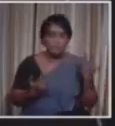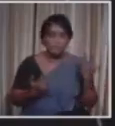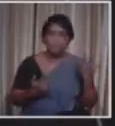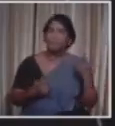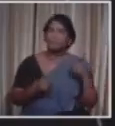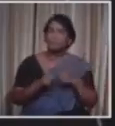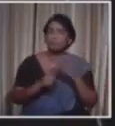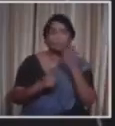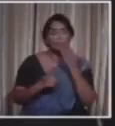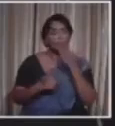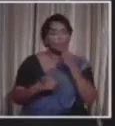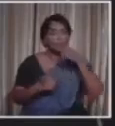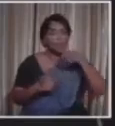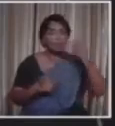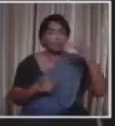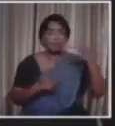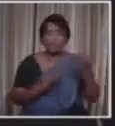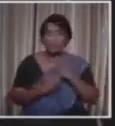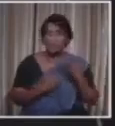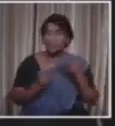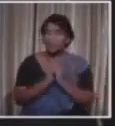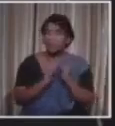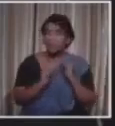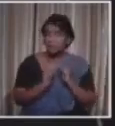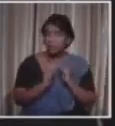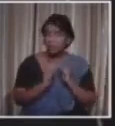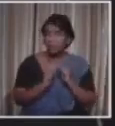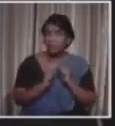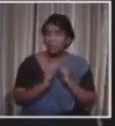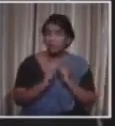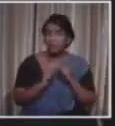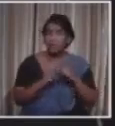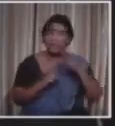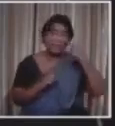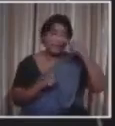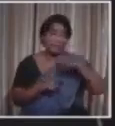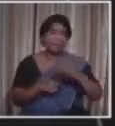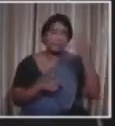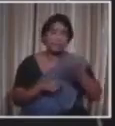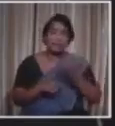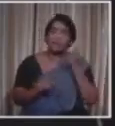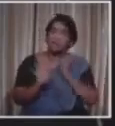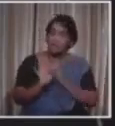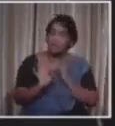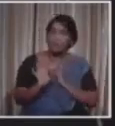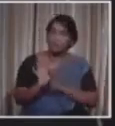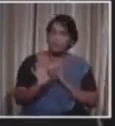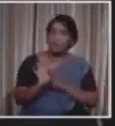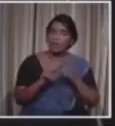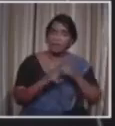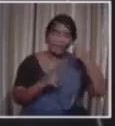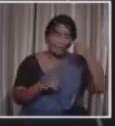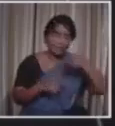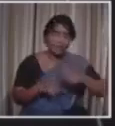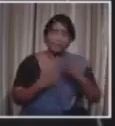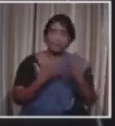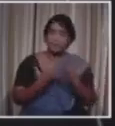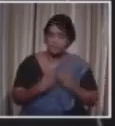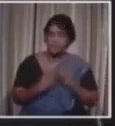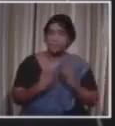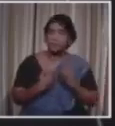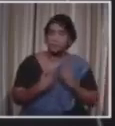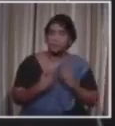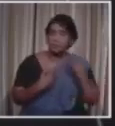इवागेम जल विधुलिंग मेघ गण डीजल वाली हेम दाम डीजल वाली गण अपीव